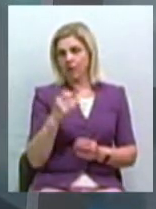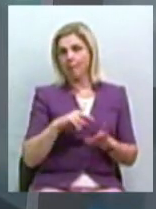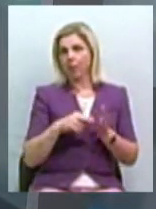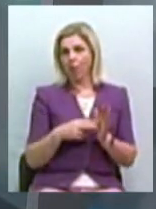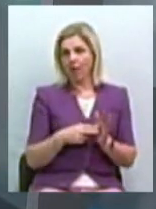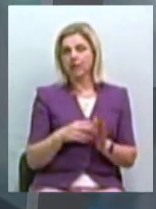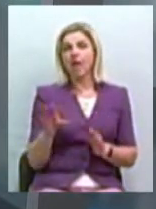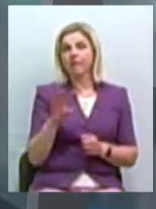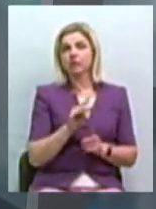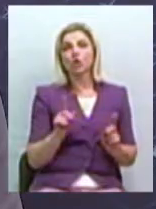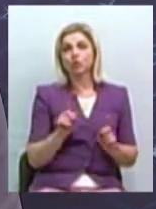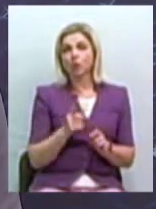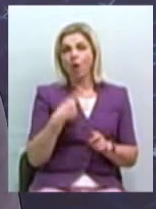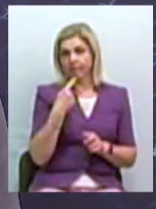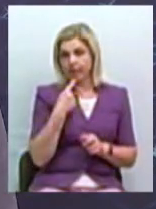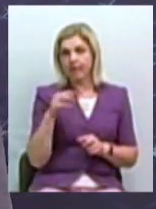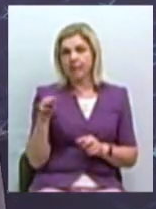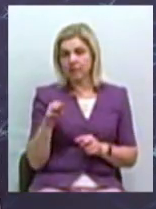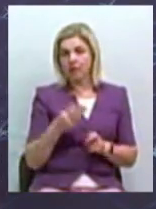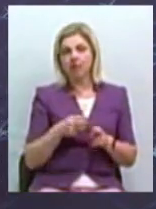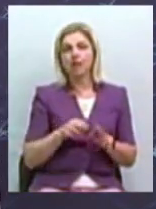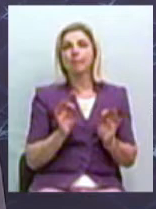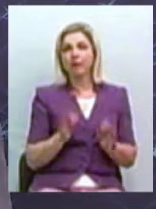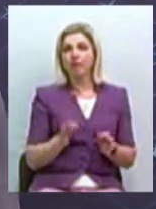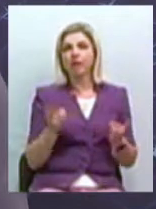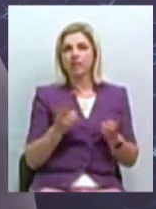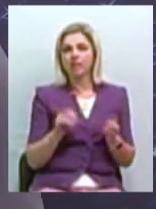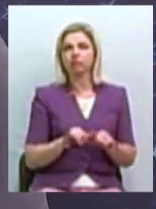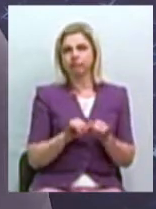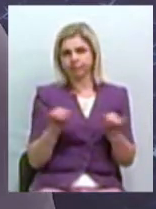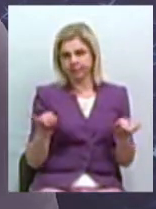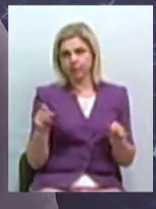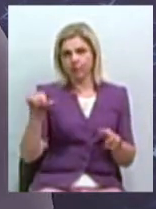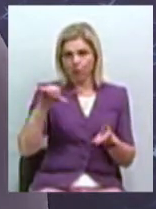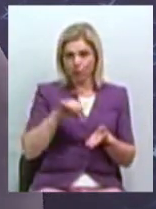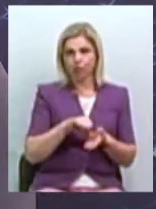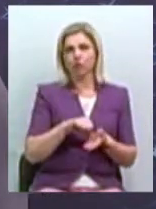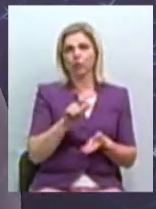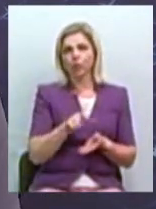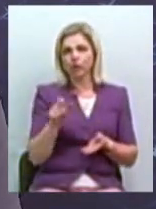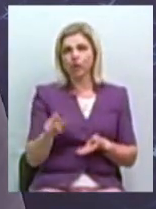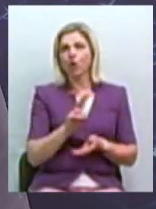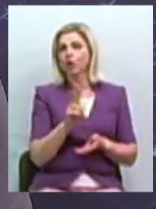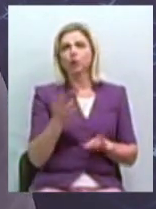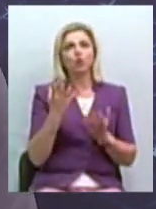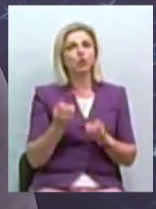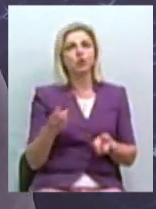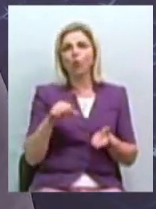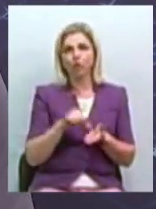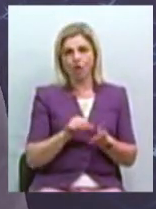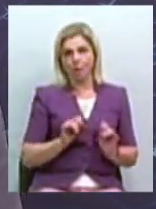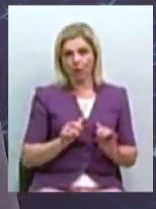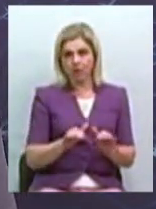каже Тетяна, дуже правильно. Нам треба якомога ширше долучити людей, які ще не включилися в процес. Тому